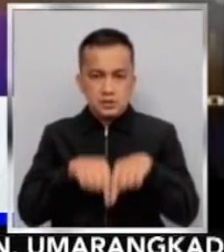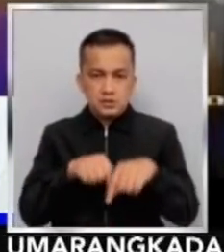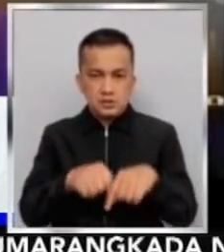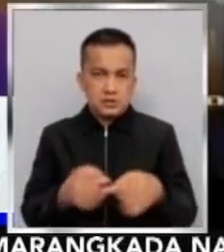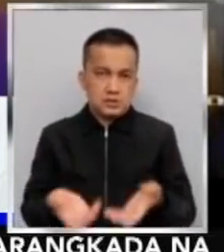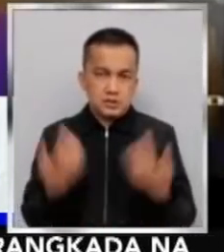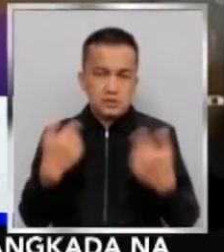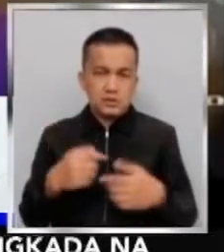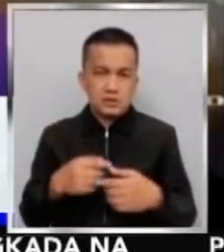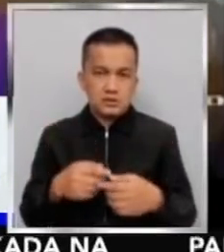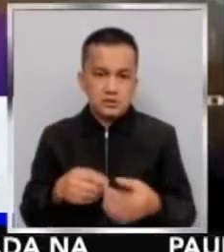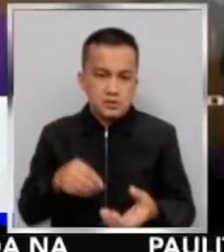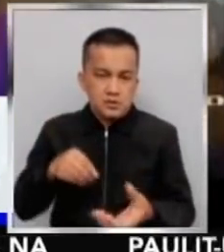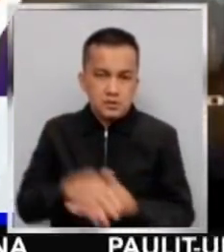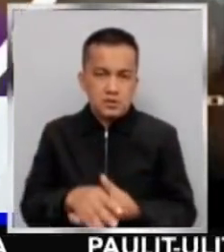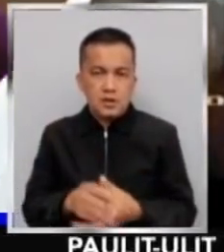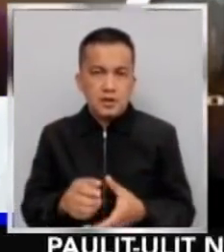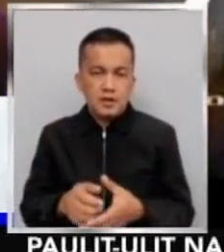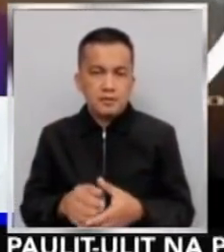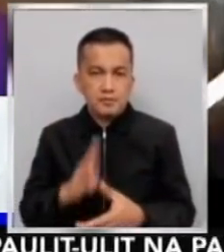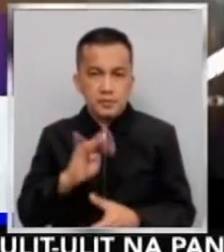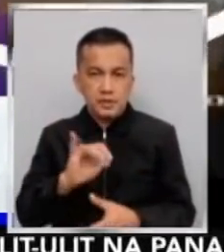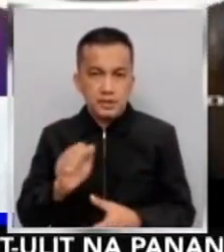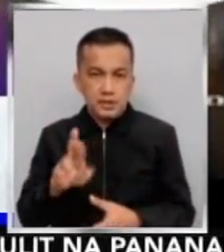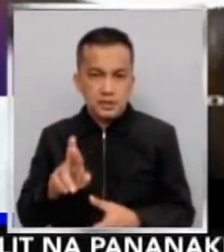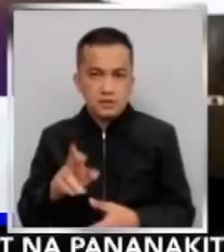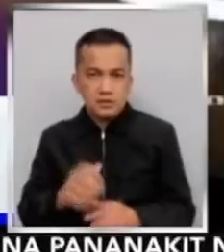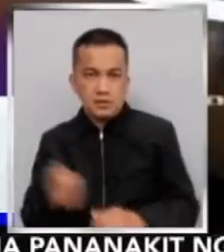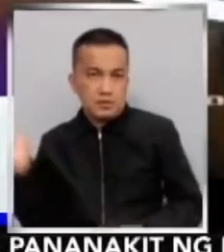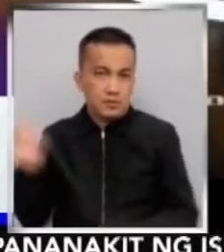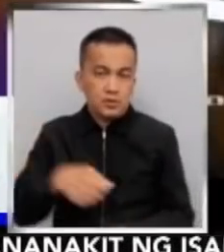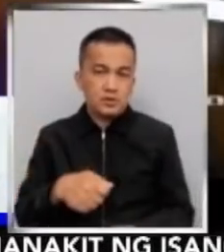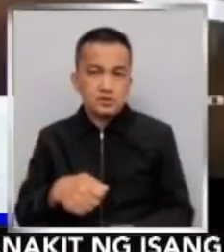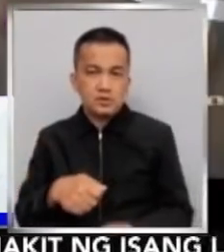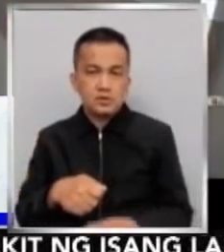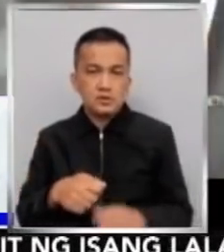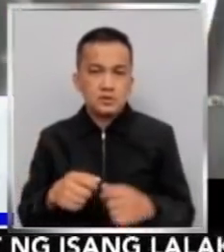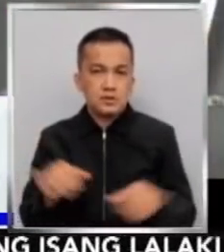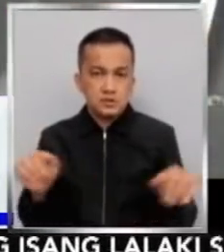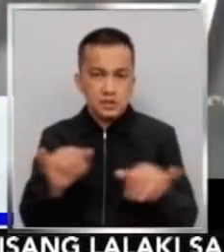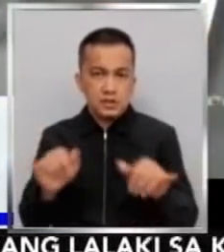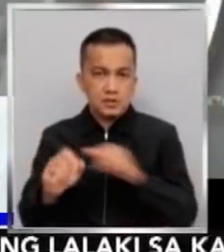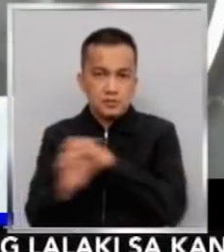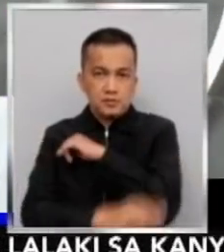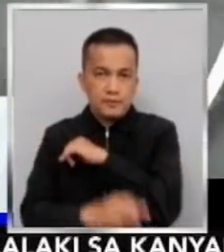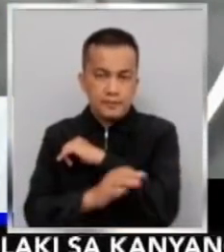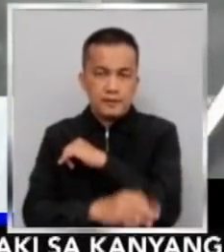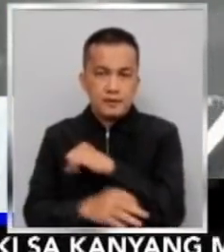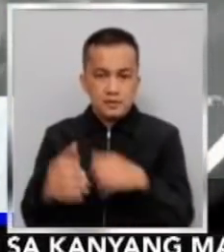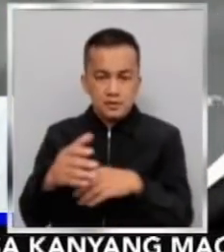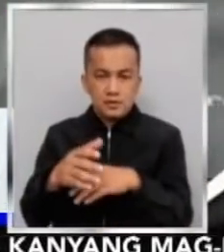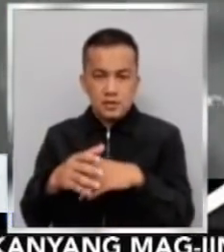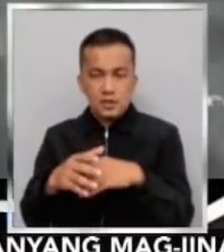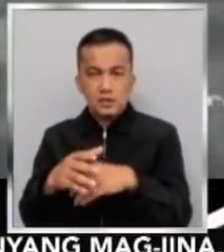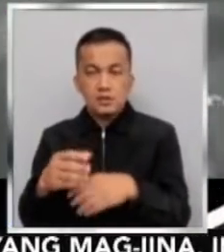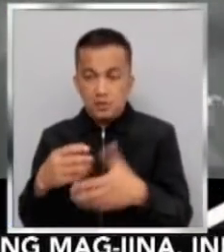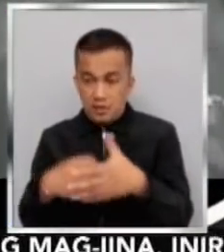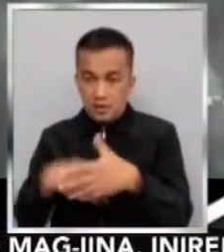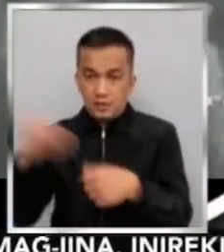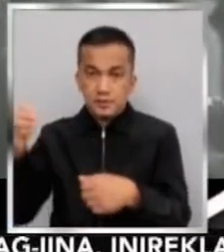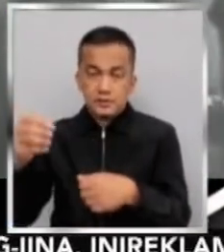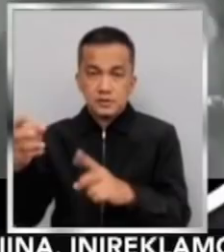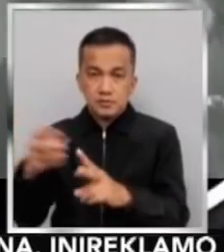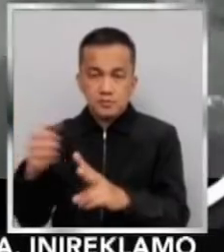ang isang bola ng bilyar at ginamit pang atake sa kaaway niyang dayuhan din. Nailabas ang biktima pero hinabol pa ito ng suspect hanggang sa